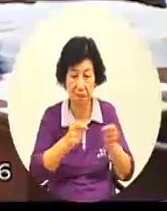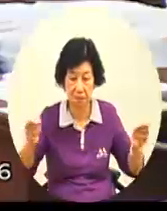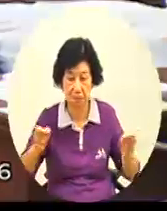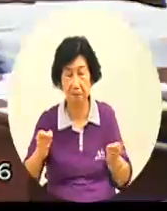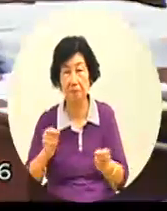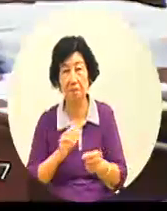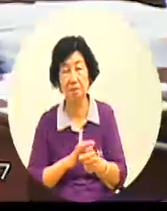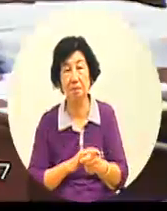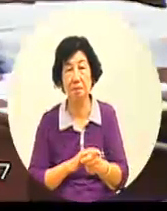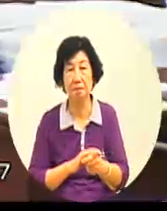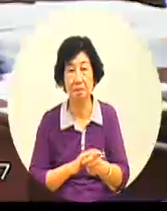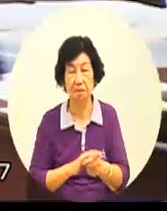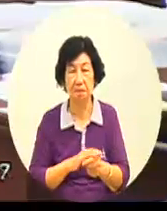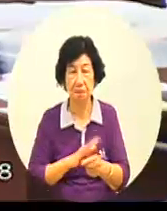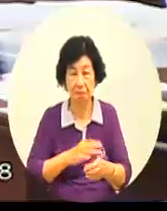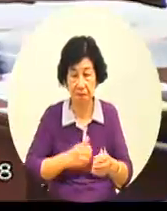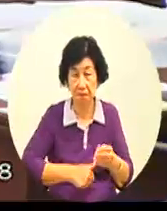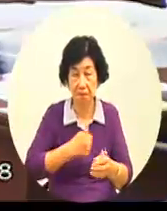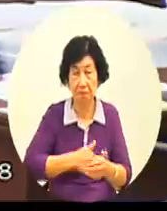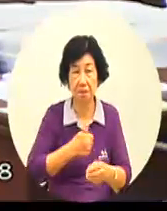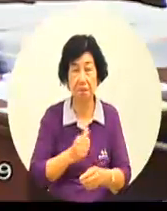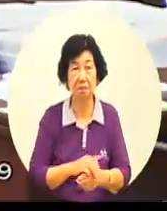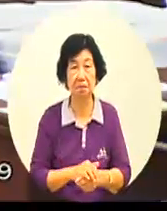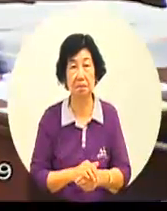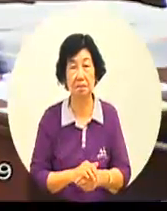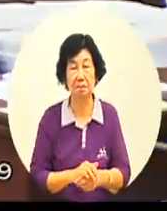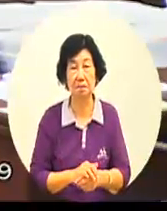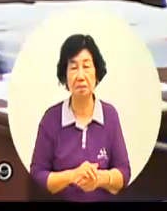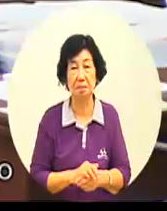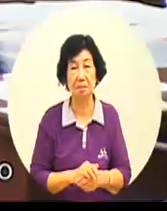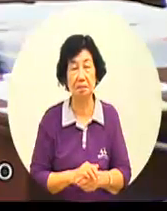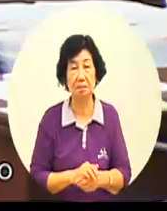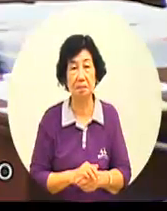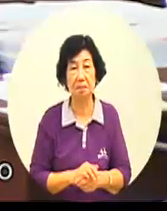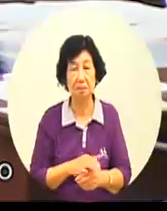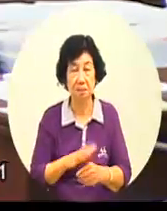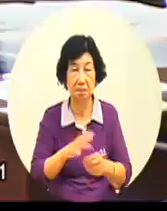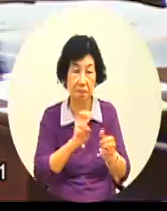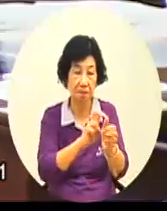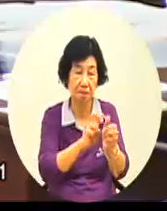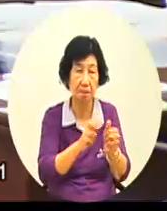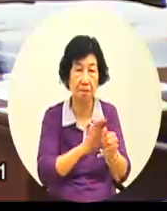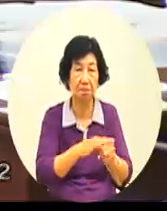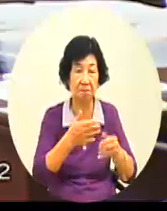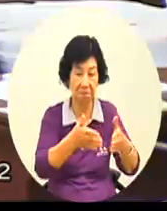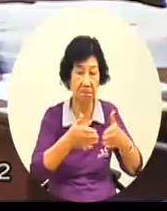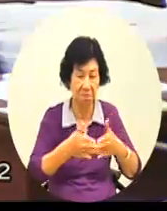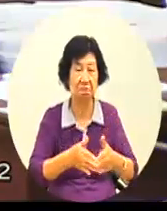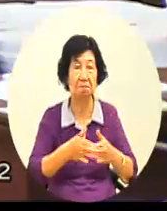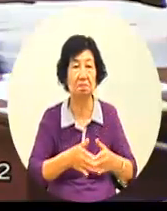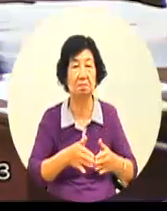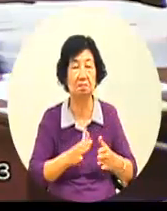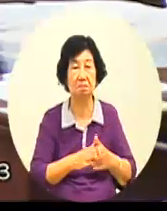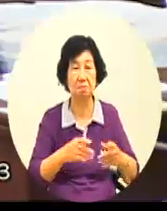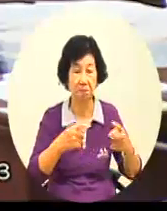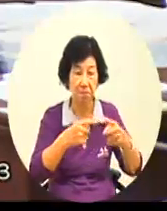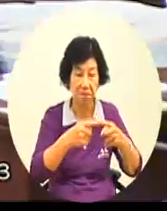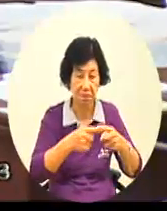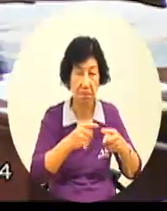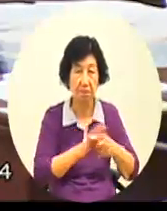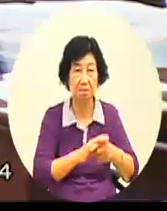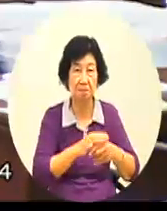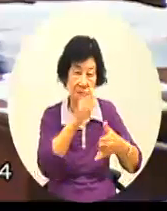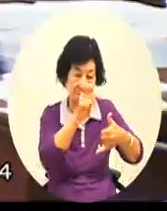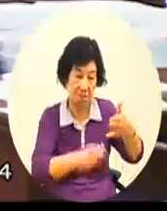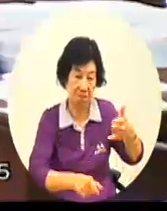的落实在长照这个照护这个需要被照护的这个人力的身上，而